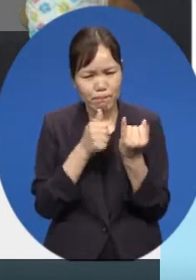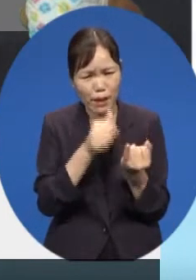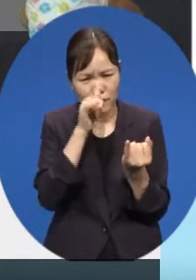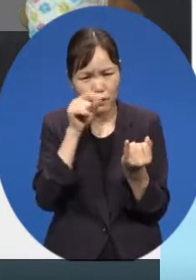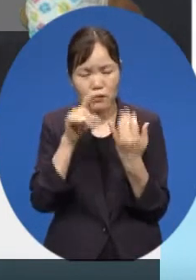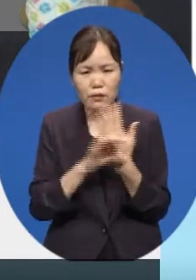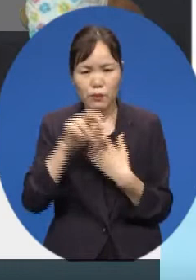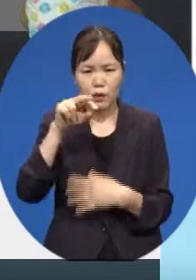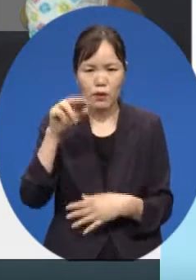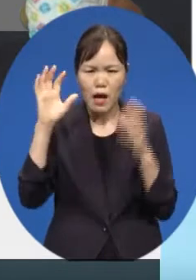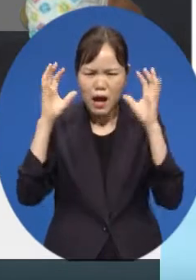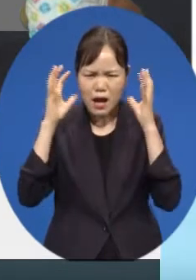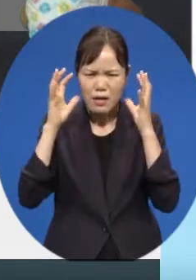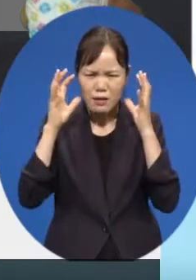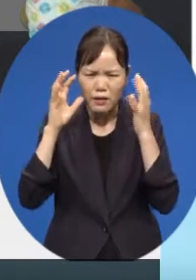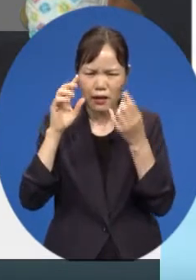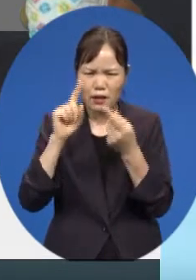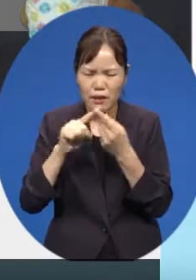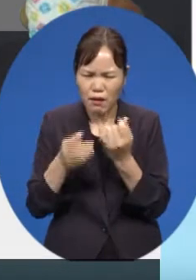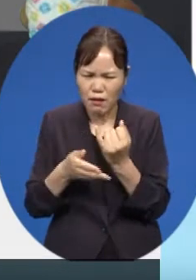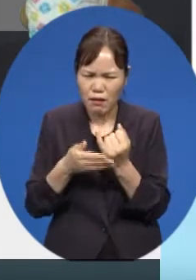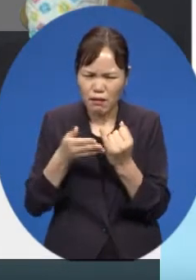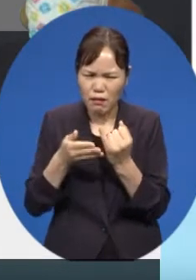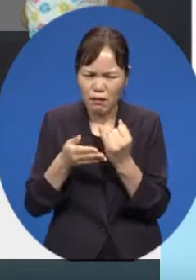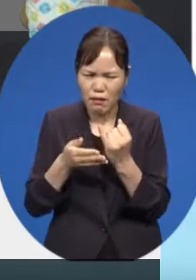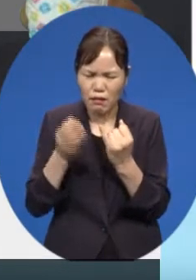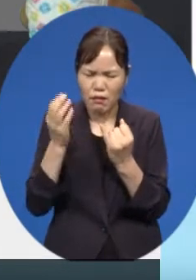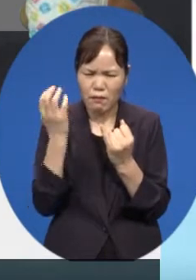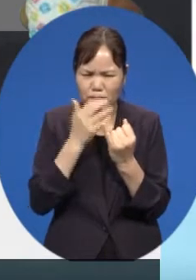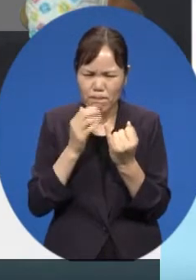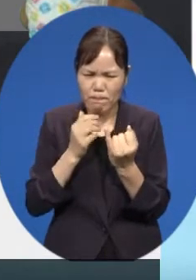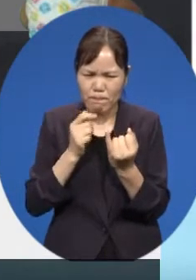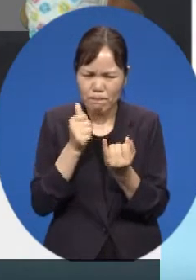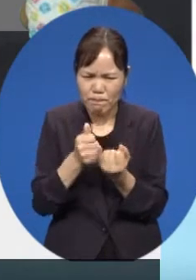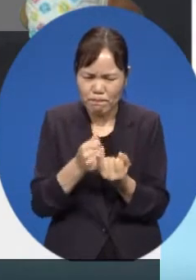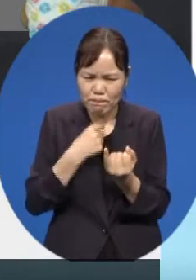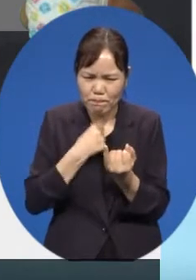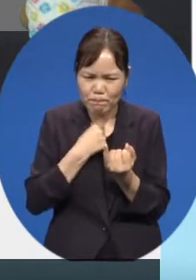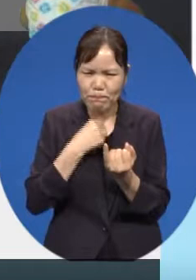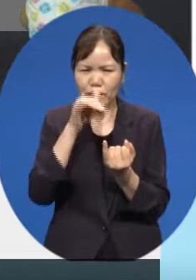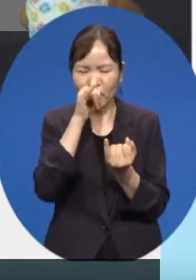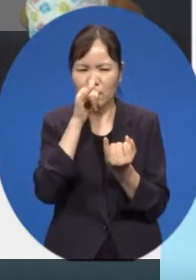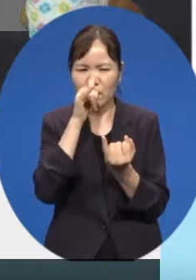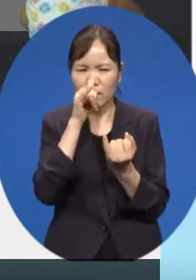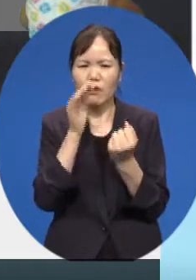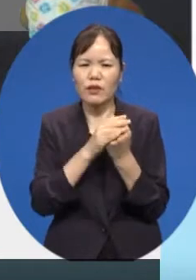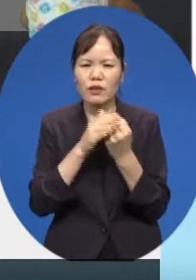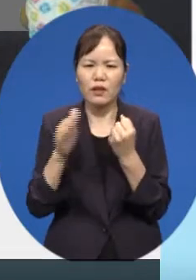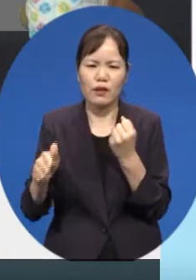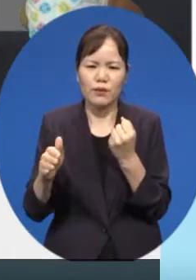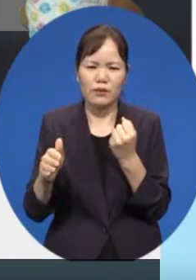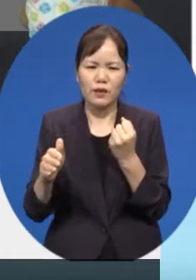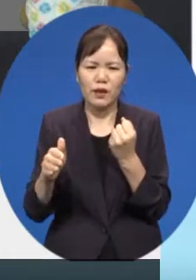오정희 있는 거잖아요 우린 상상할 수 없는 일이 있는데 그럼 당연히 소아 기호증 있다면 그런 경우에서는 성복